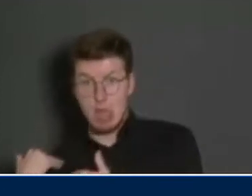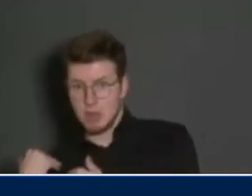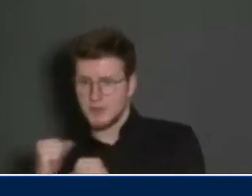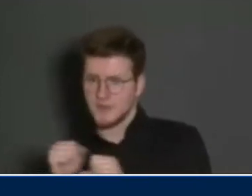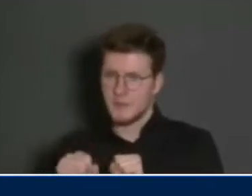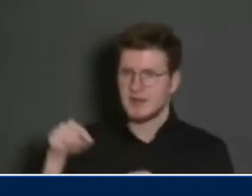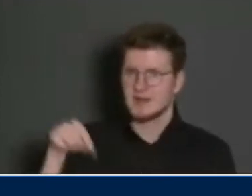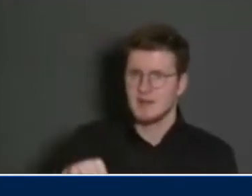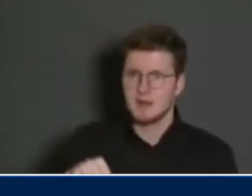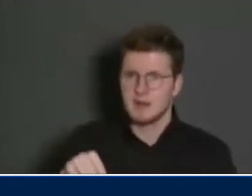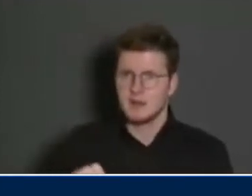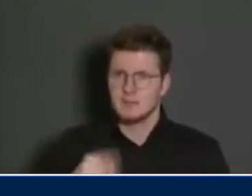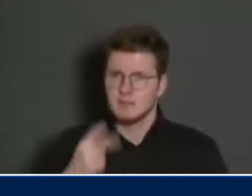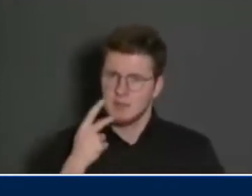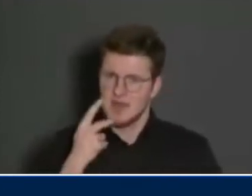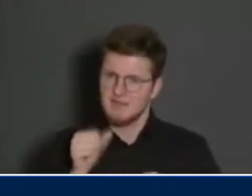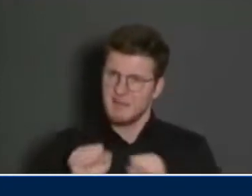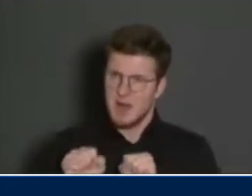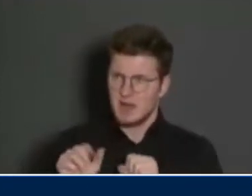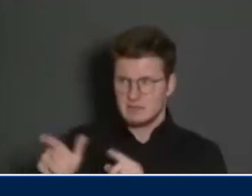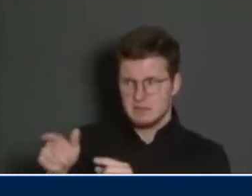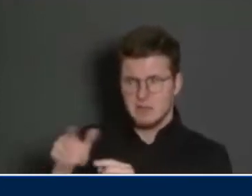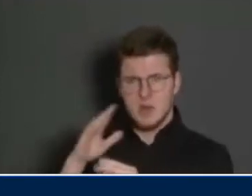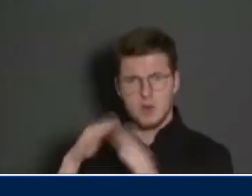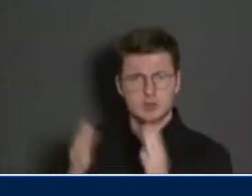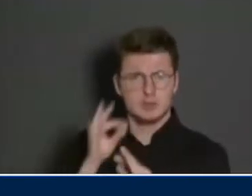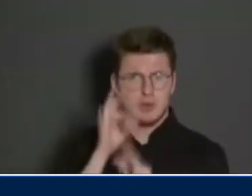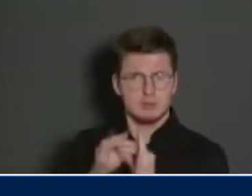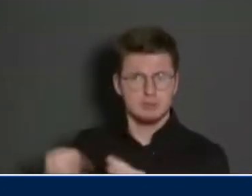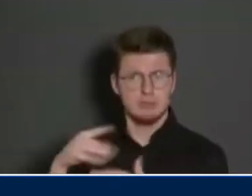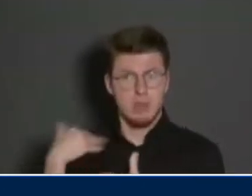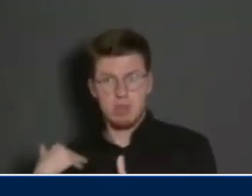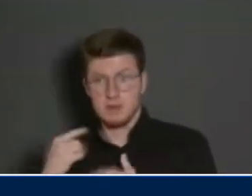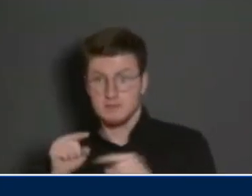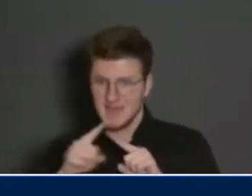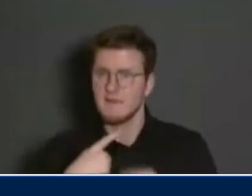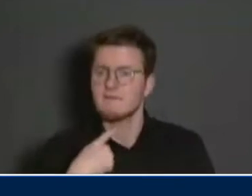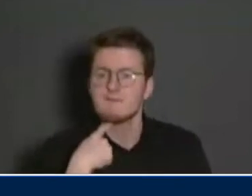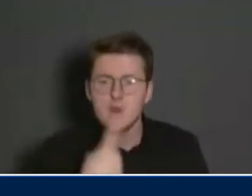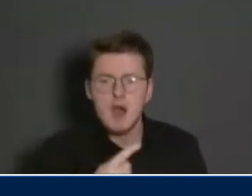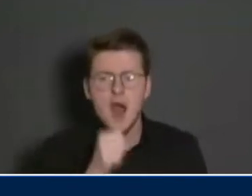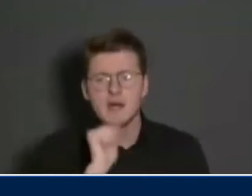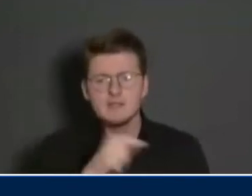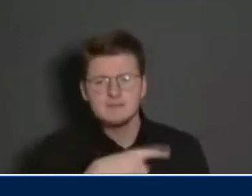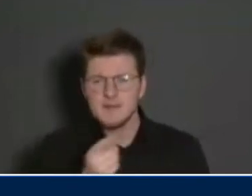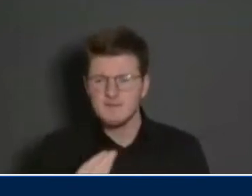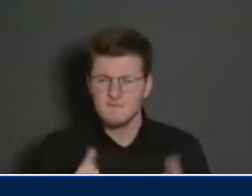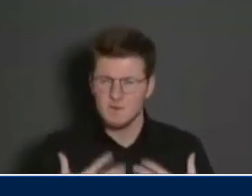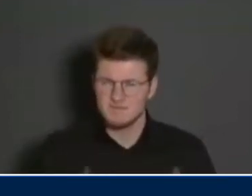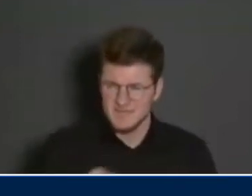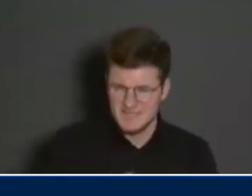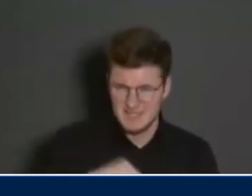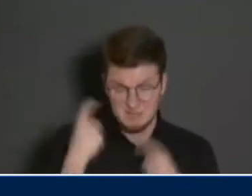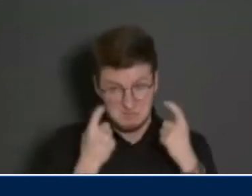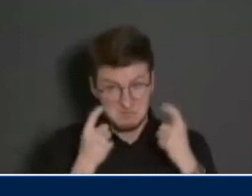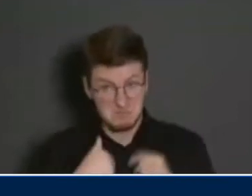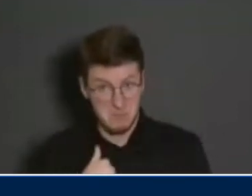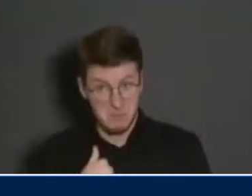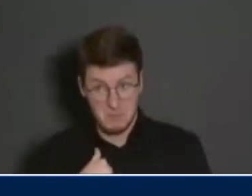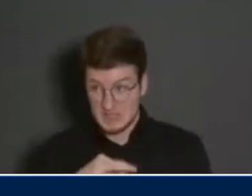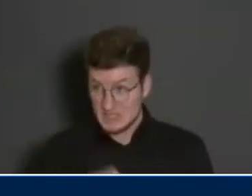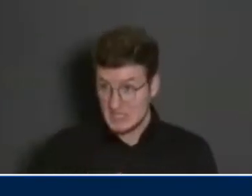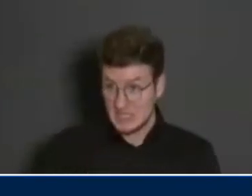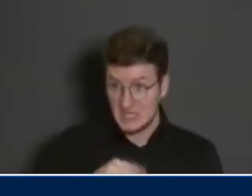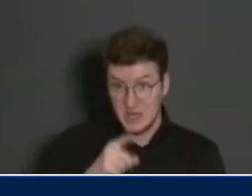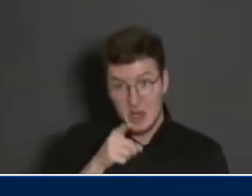meebrengt. Zo zal het vanaf volgende week mogelijk zijn dat iemand die zich wat ziek voelt en denkt dat hij COVID heeft, gewoon een website